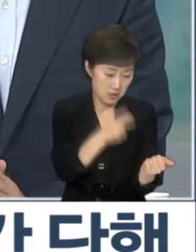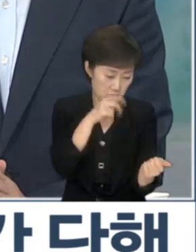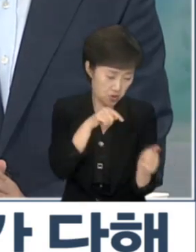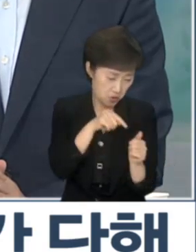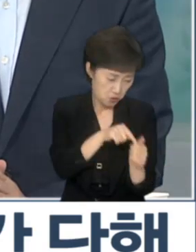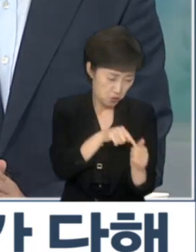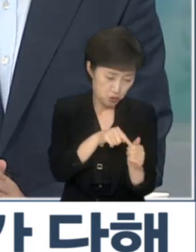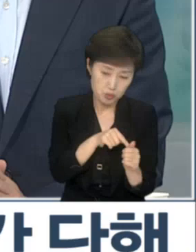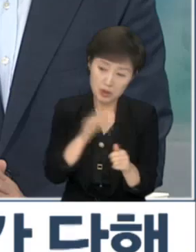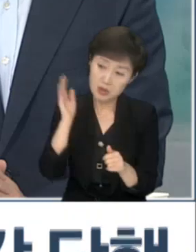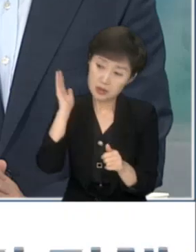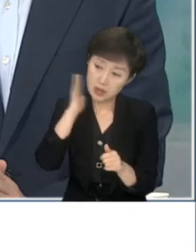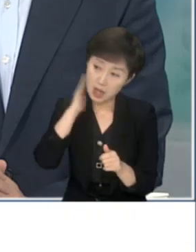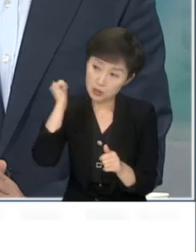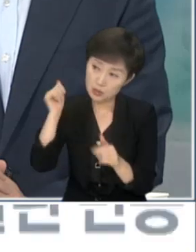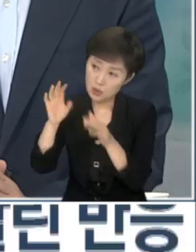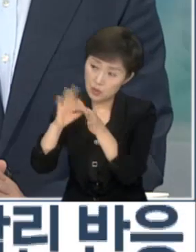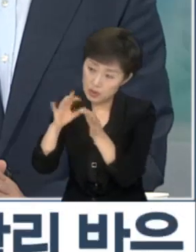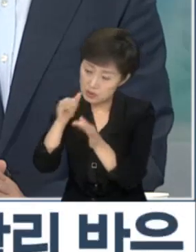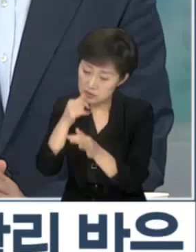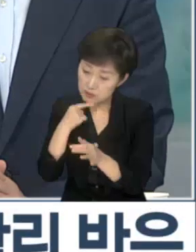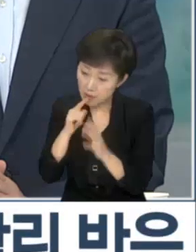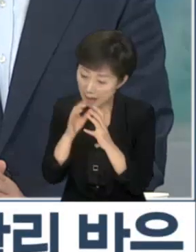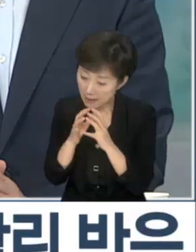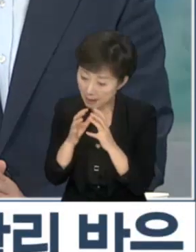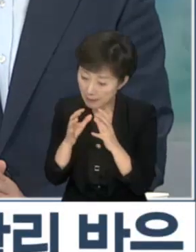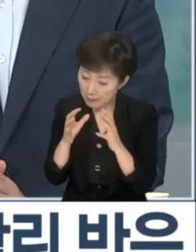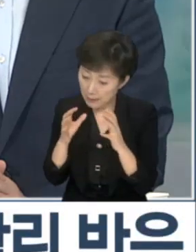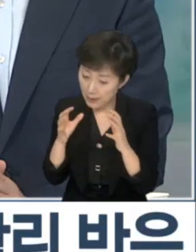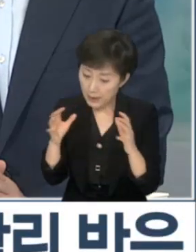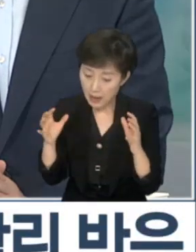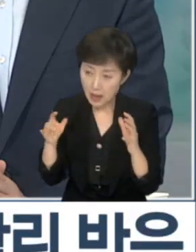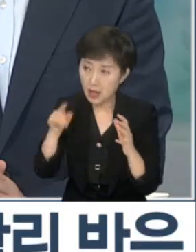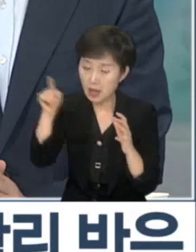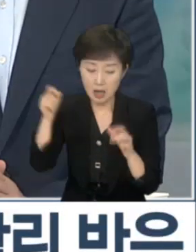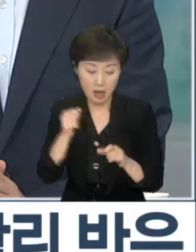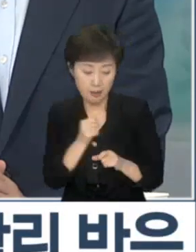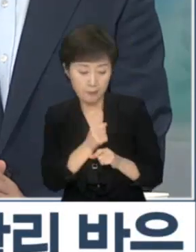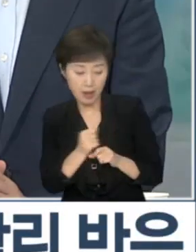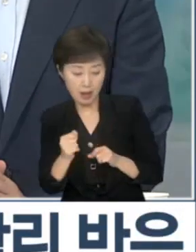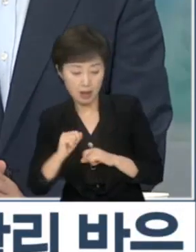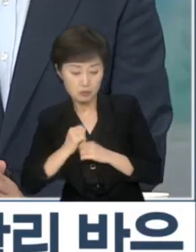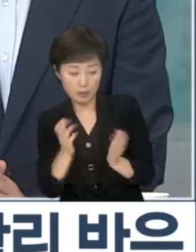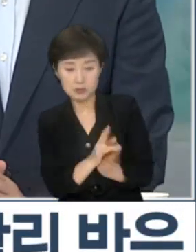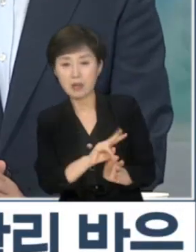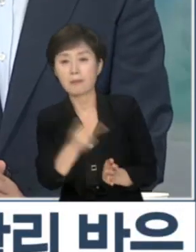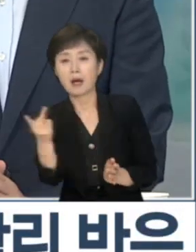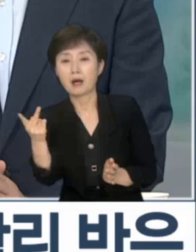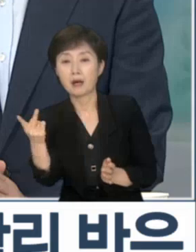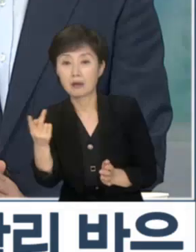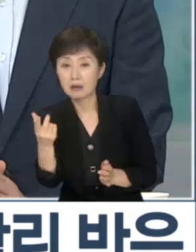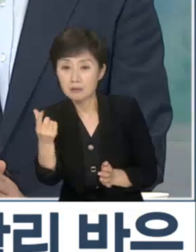이런 것들이 이제 커지면서이 꼬리를 자르기 위한 인사와 더불어서 저는